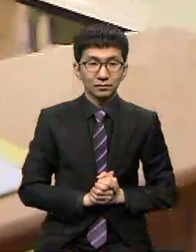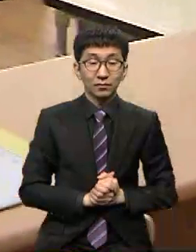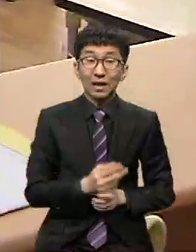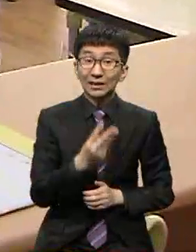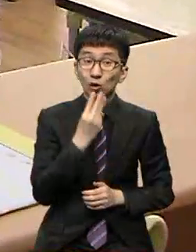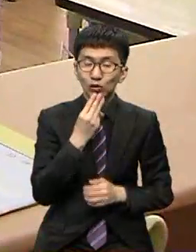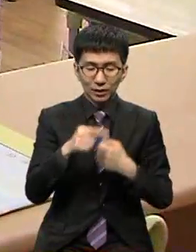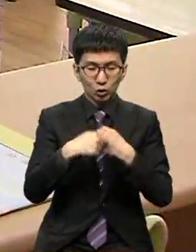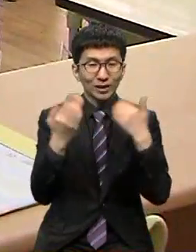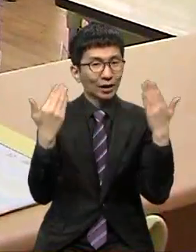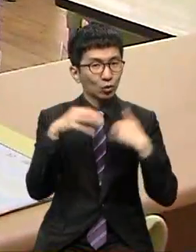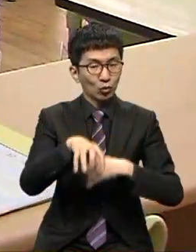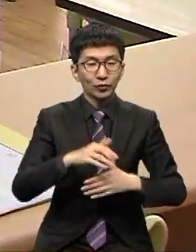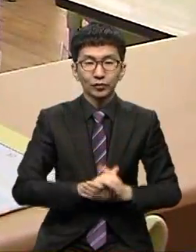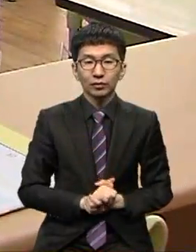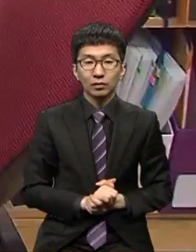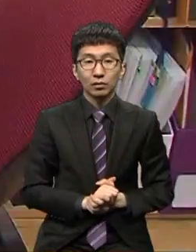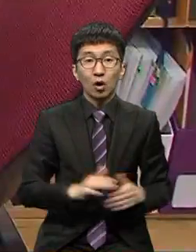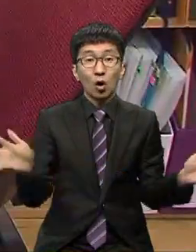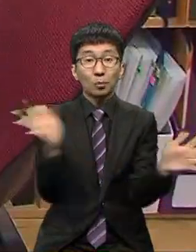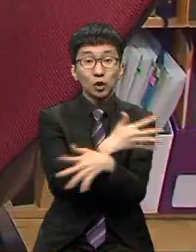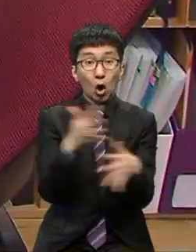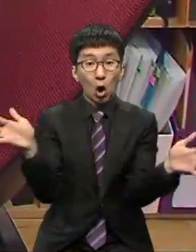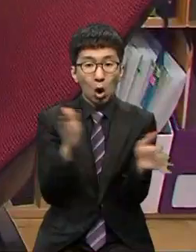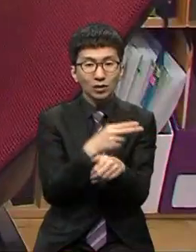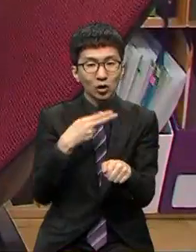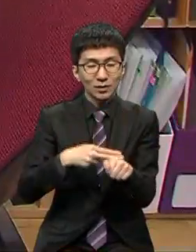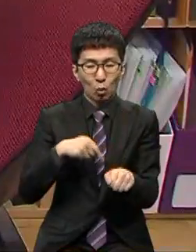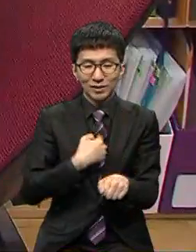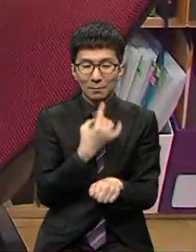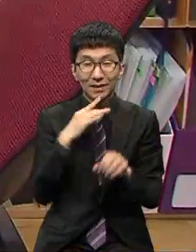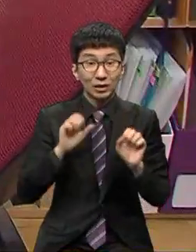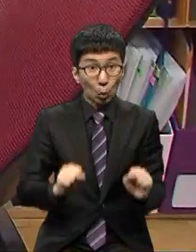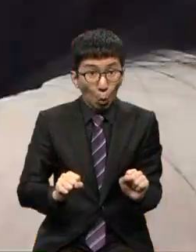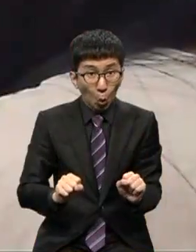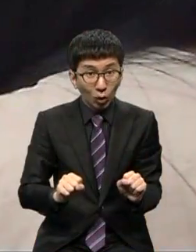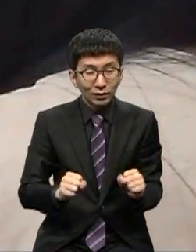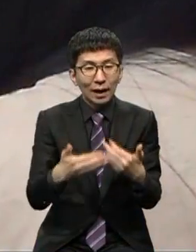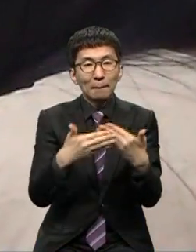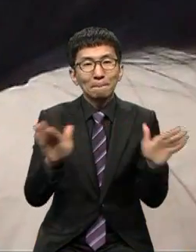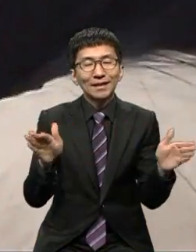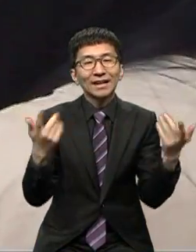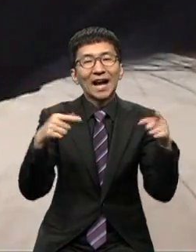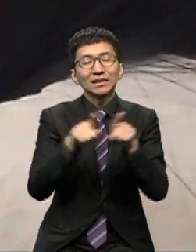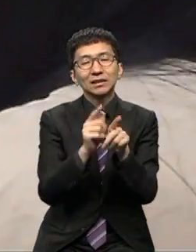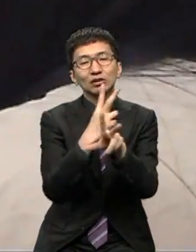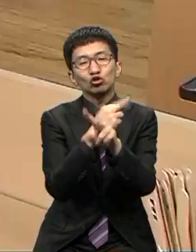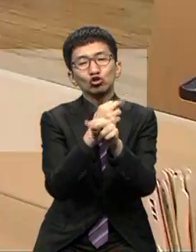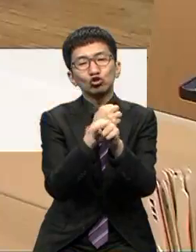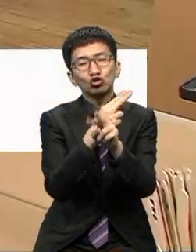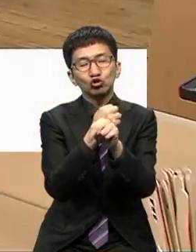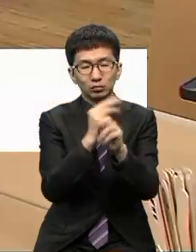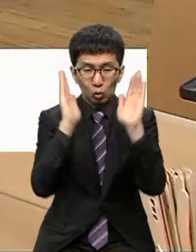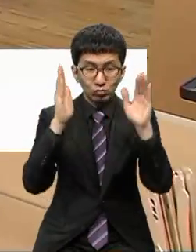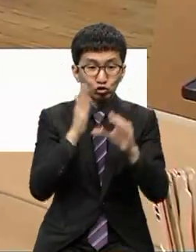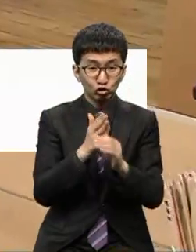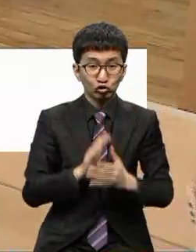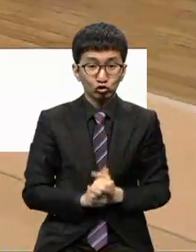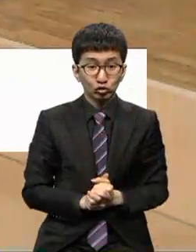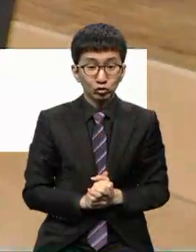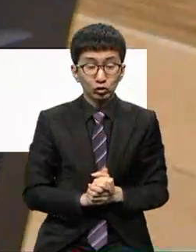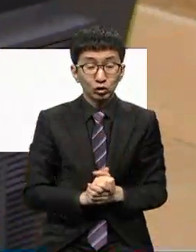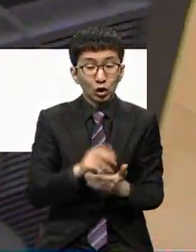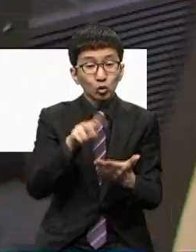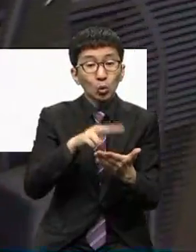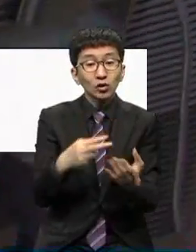서울의 한 초등학교. 텅빈 교실에 선생님만 나와 반 아이들과 화상 수업을 진행합니다. 혹시 독서 행사 참여한 거